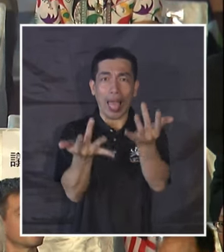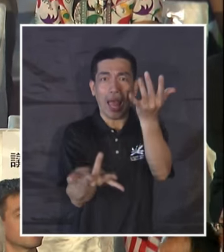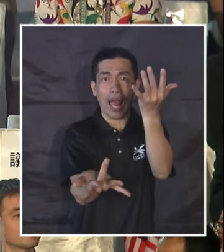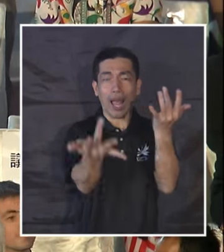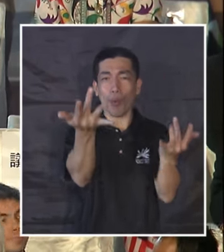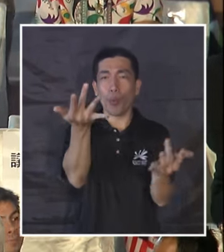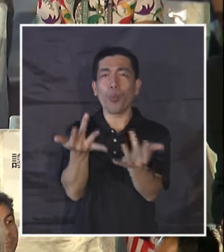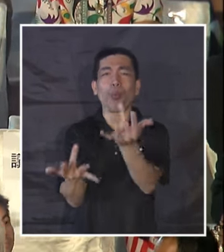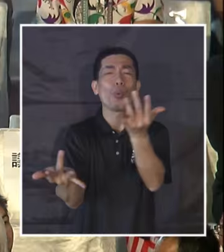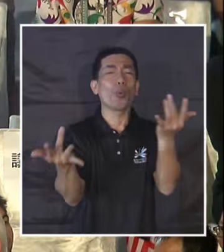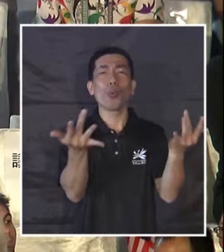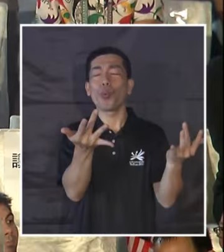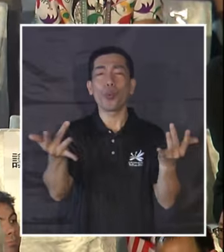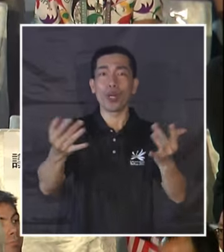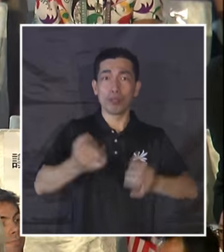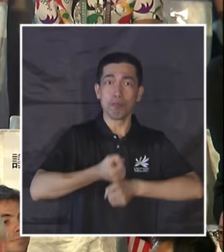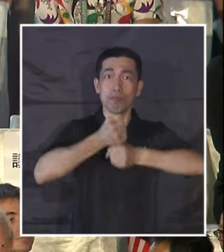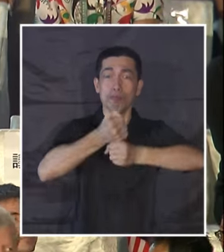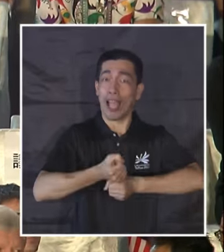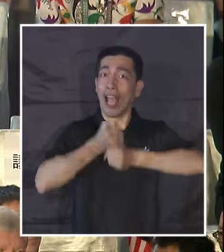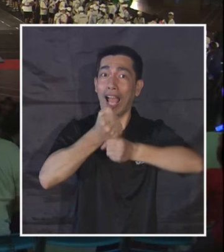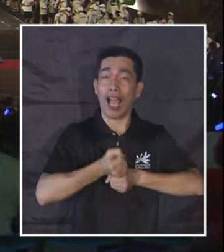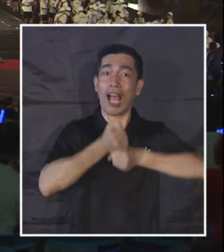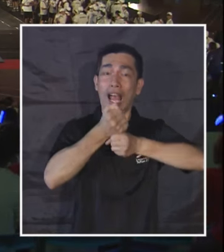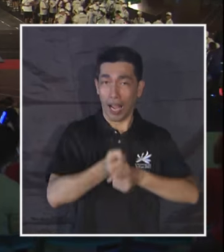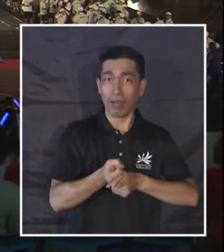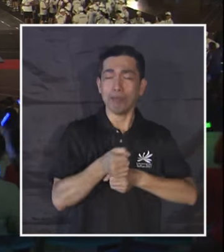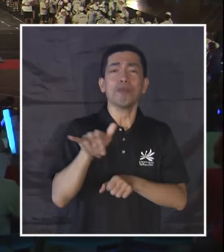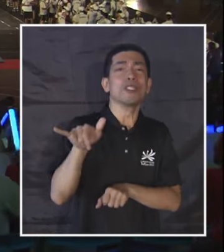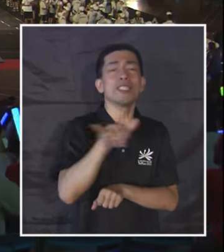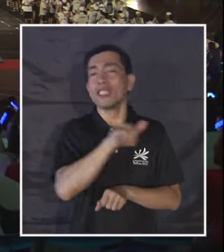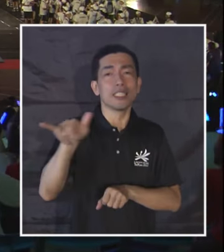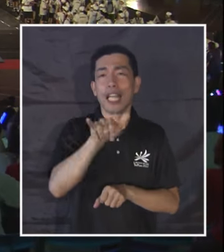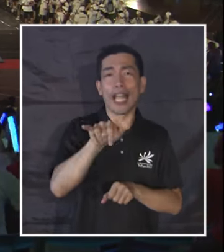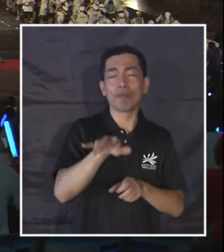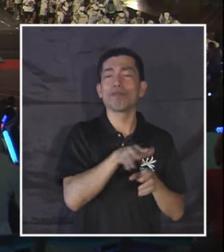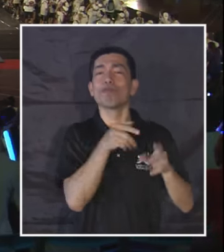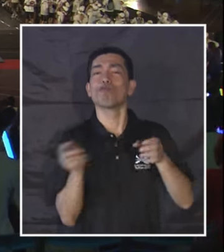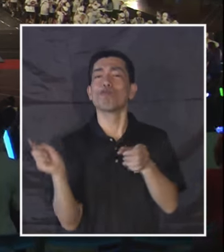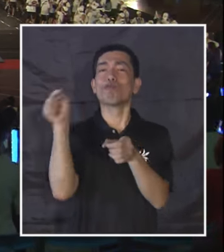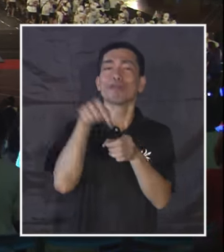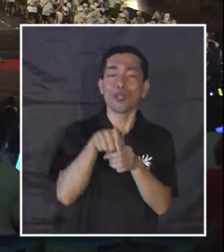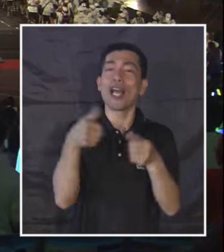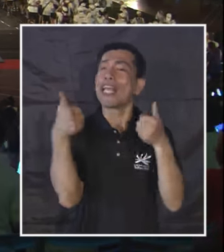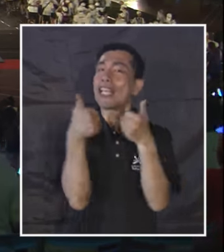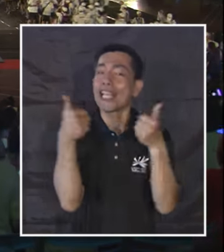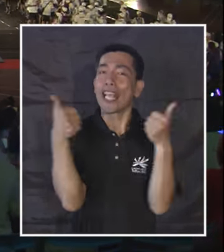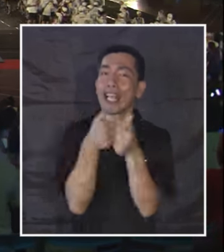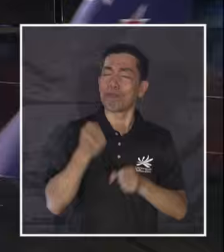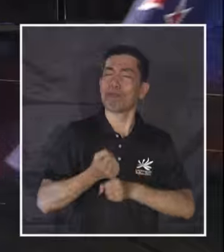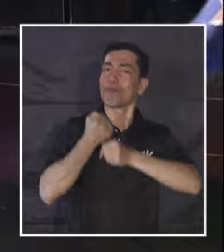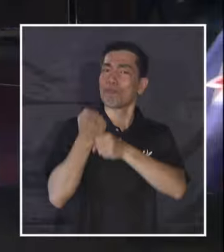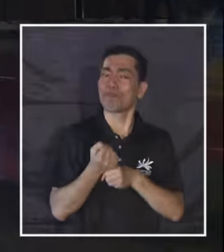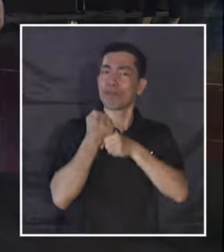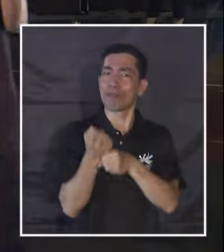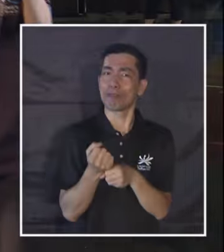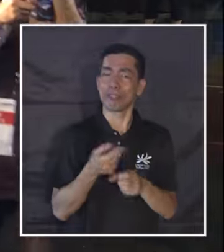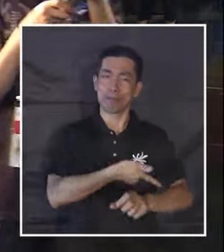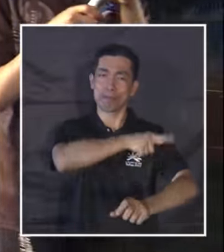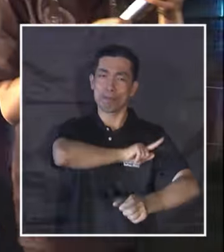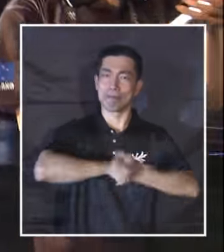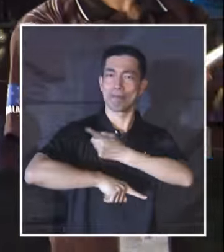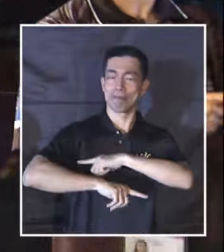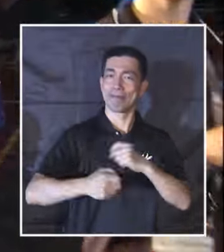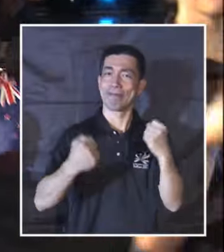样剽悍的精神在这一次的比赛当中发挥得淋漓尽致。我们欢迎蒙古代表